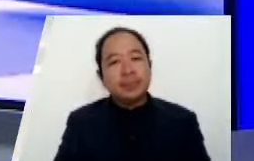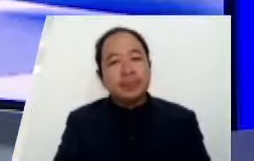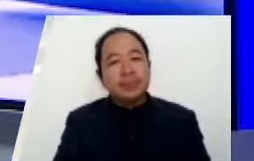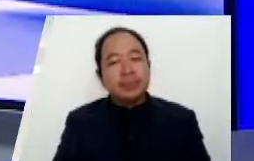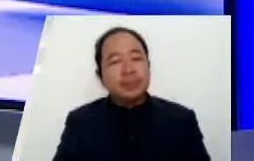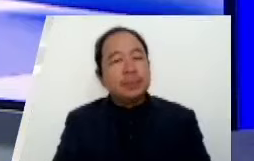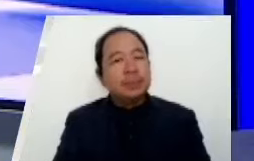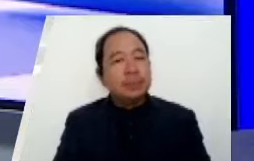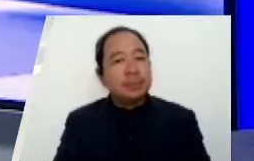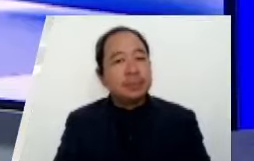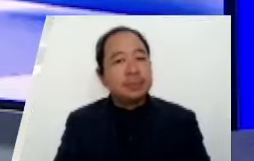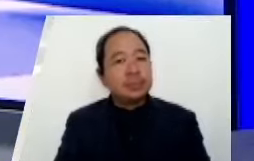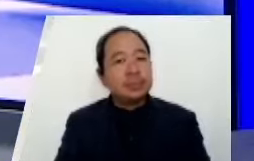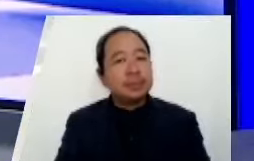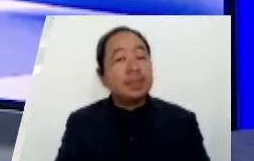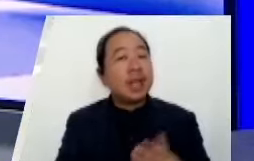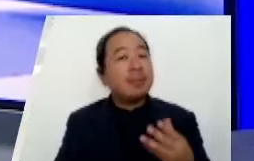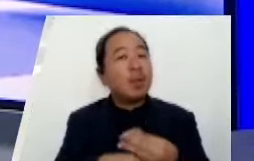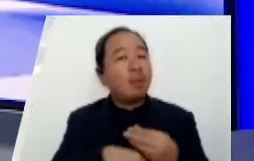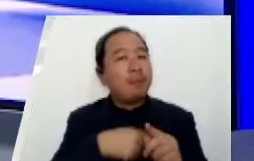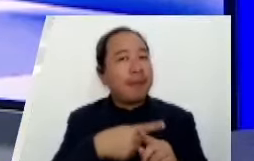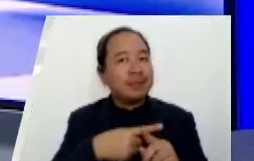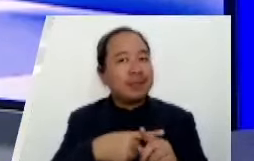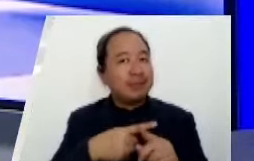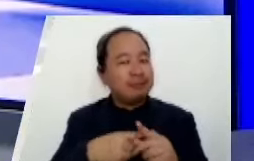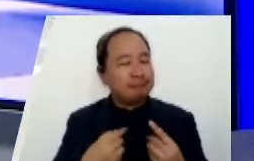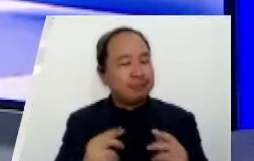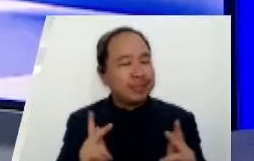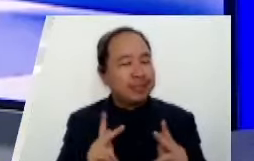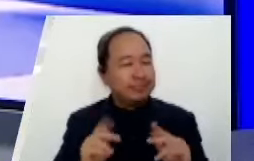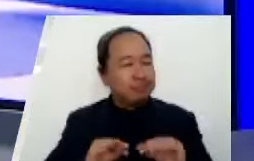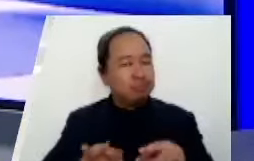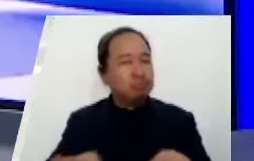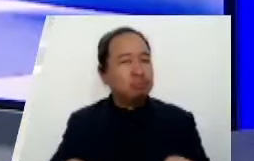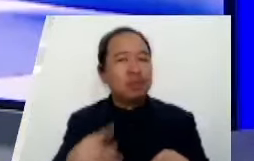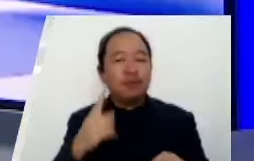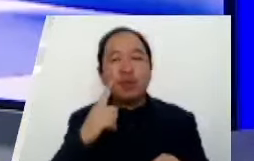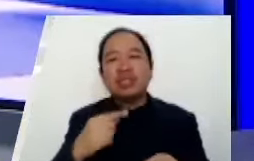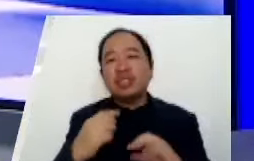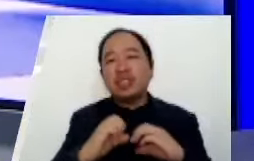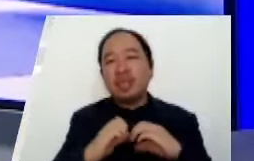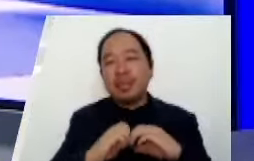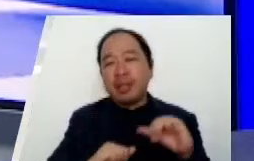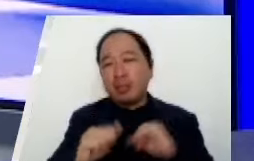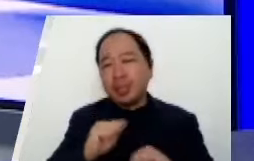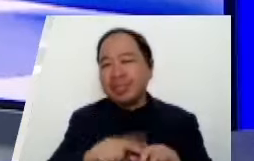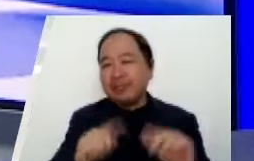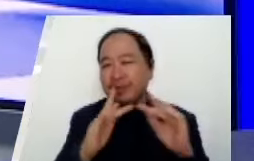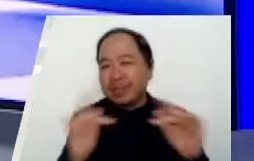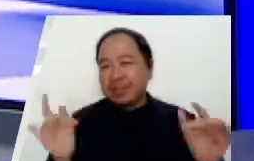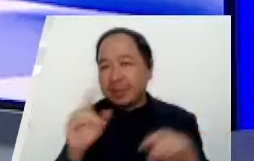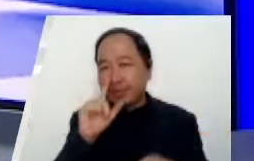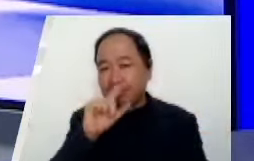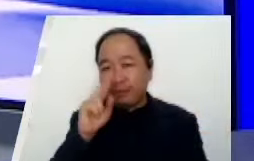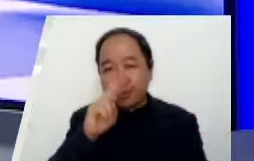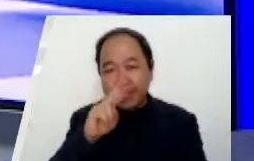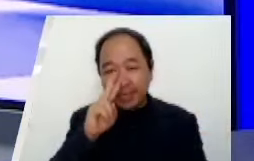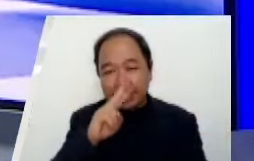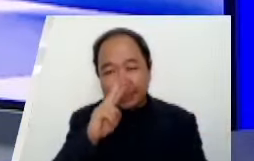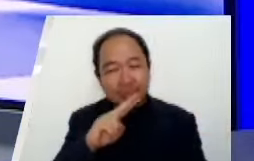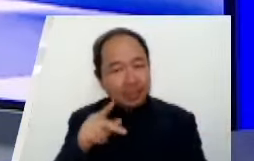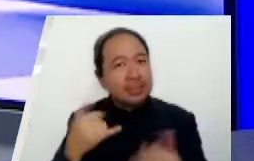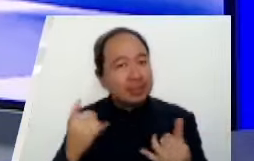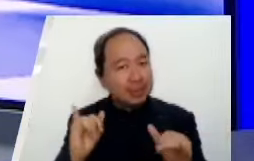Dagdag good vibes, kilig at sayang hatid ng kapuso at sparkle stars sa iba't ibang festival sa Luzon at Visayas. Di rin nila pinalampas